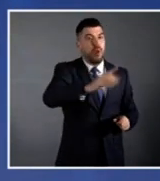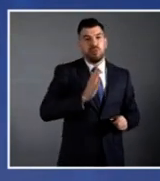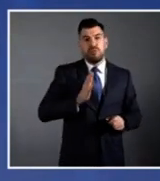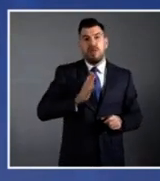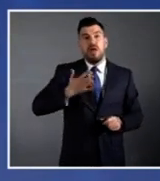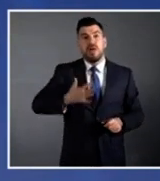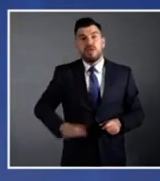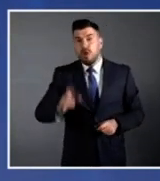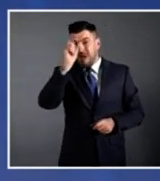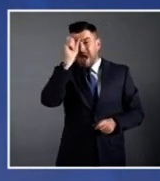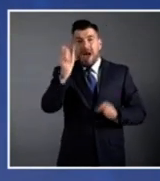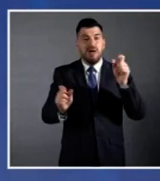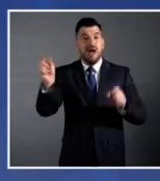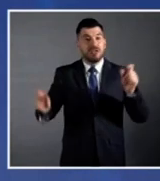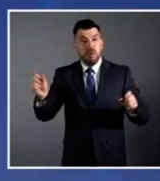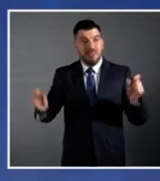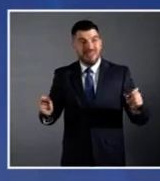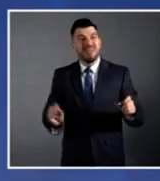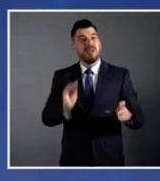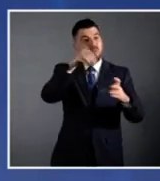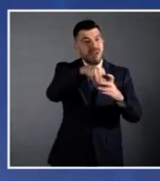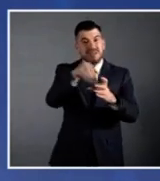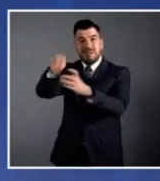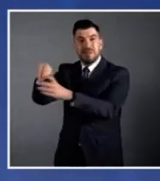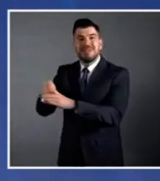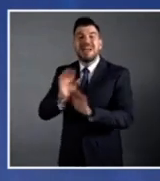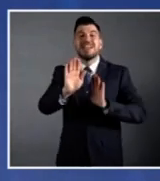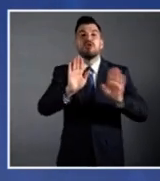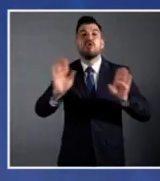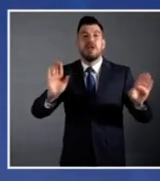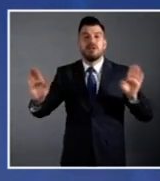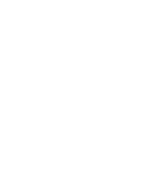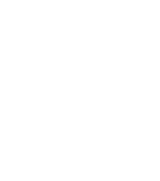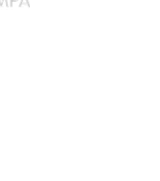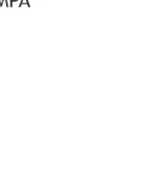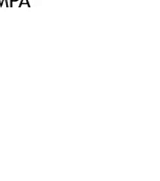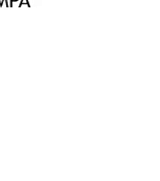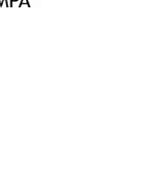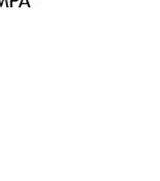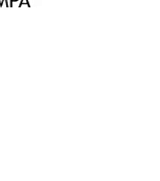αστυνομικούς μας στις γειτονιές, στην Αθήνα, στη Θεσσαλονίκη, σε ολόκληρη τη χώρα.